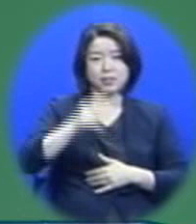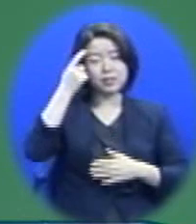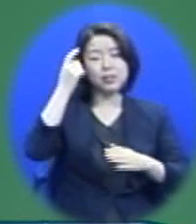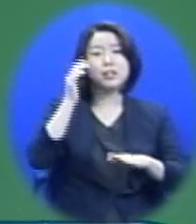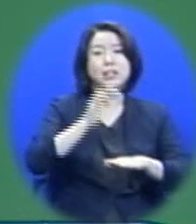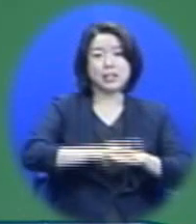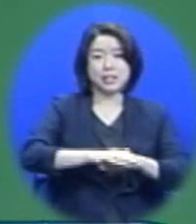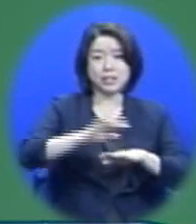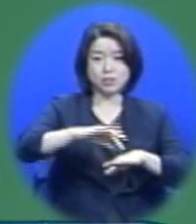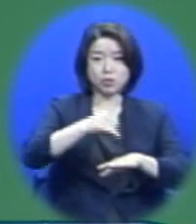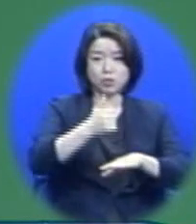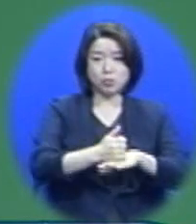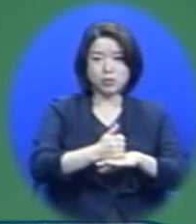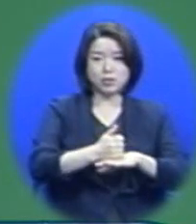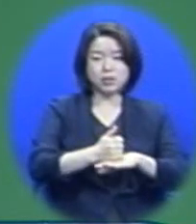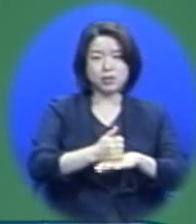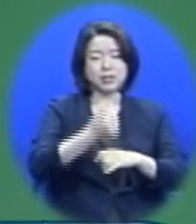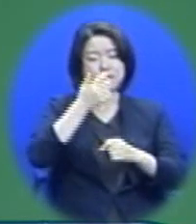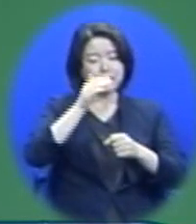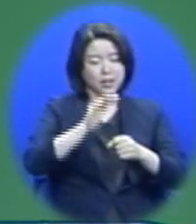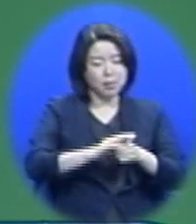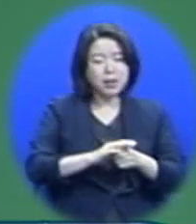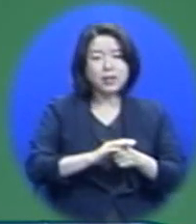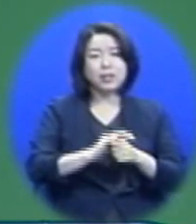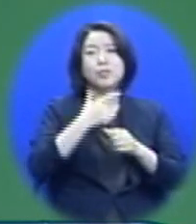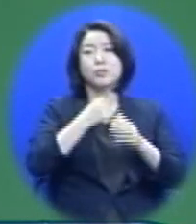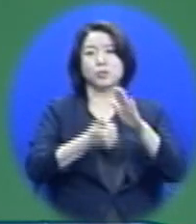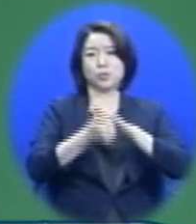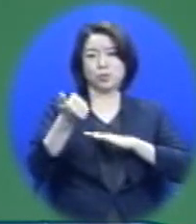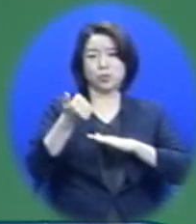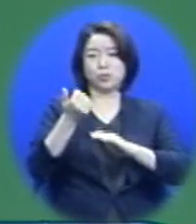기가 막힌 소원을 고백했잖아요.